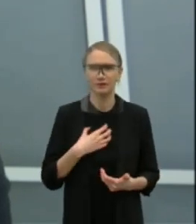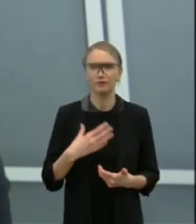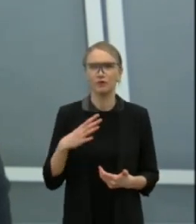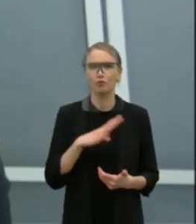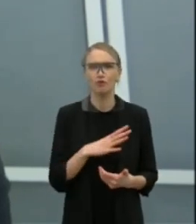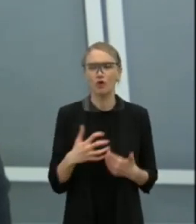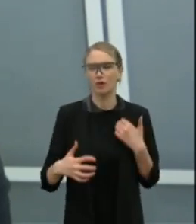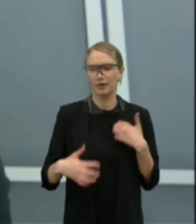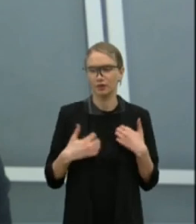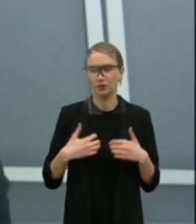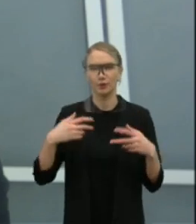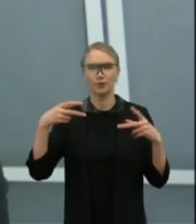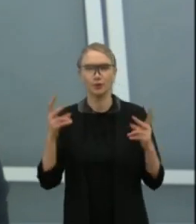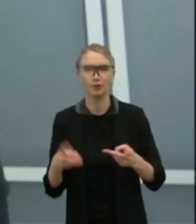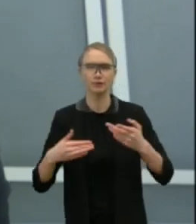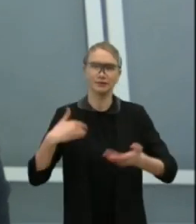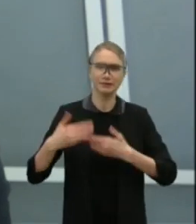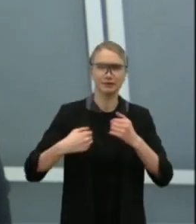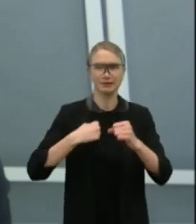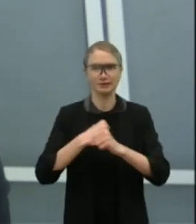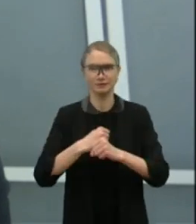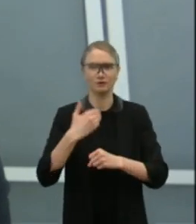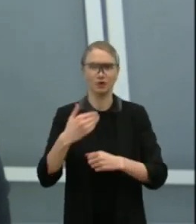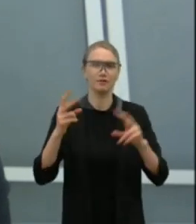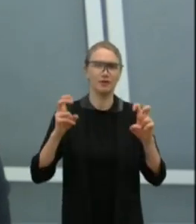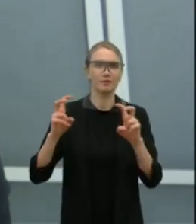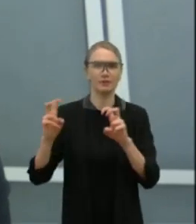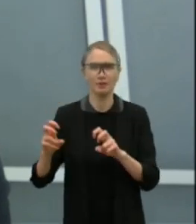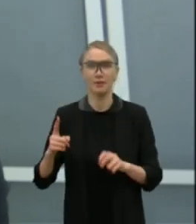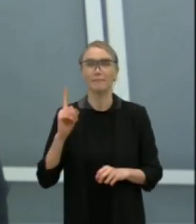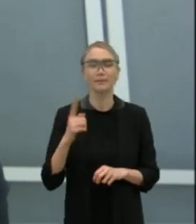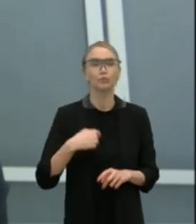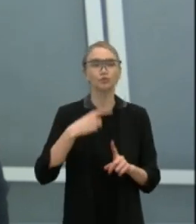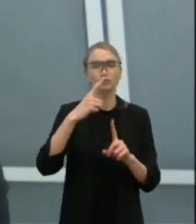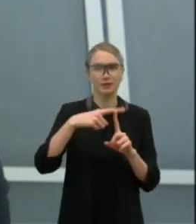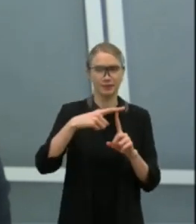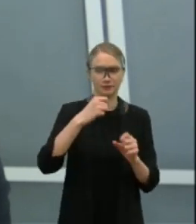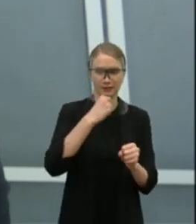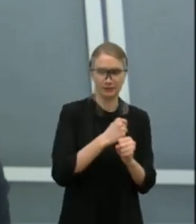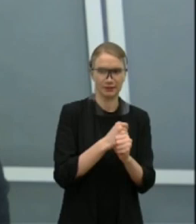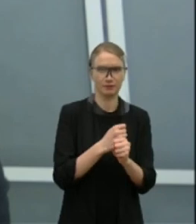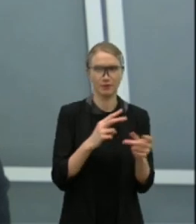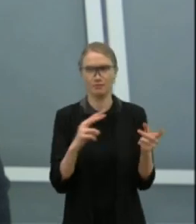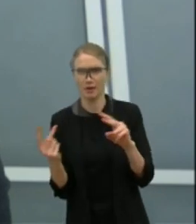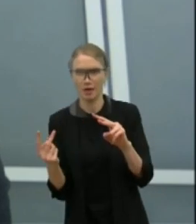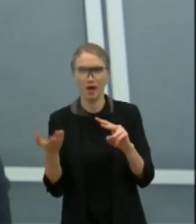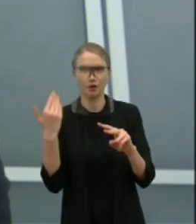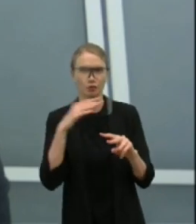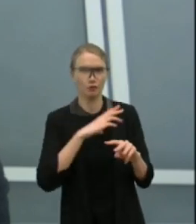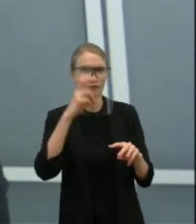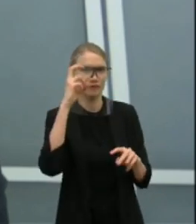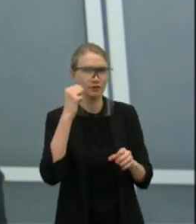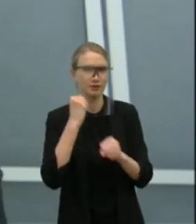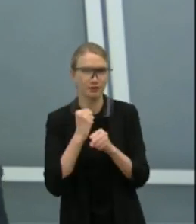sparčiau progresuoti, dėl to, kad vėlgi mūsų taryba veikia pereinamų laikotarpį, mes dirbam ir su buvusia vyriausybė